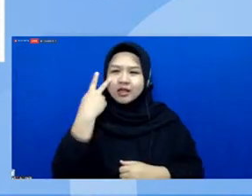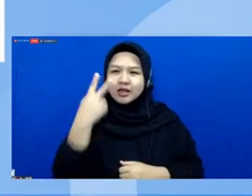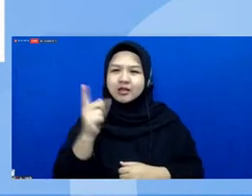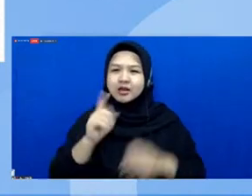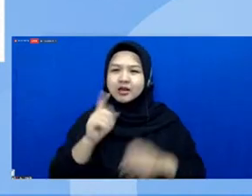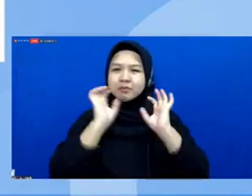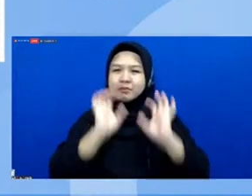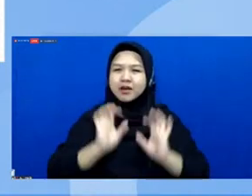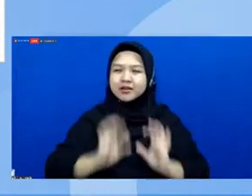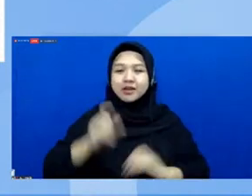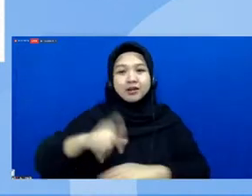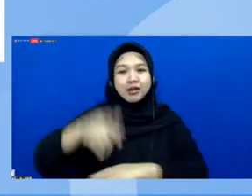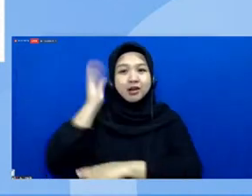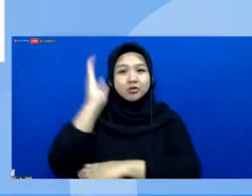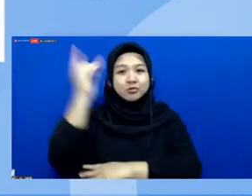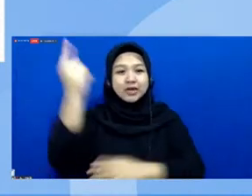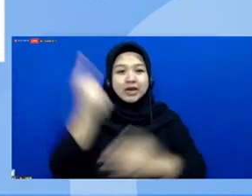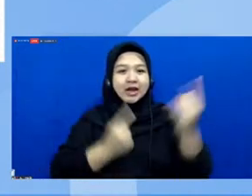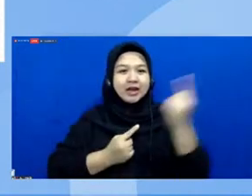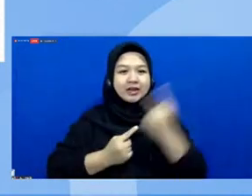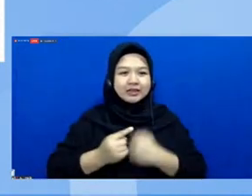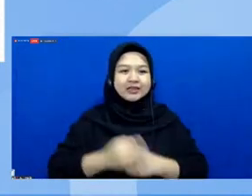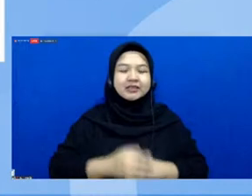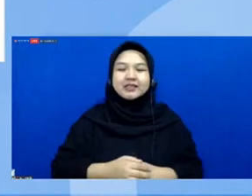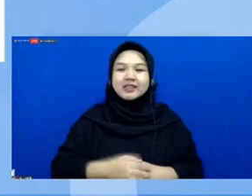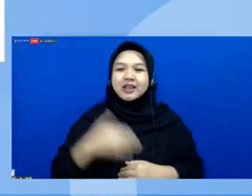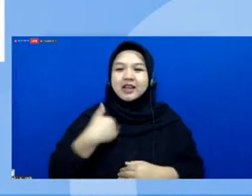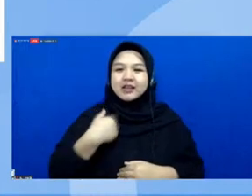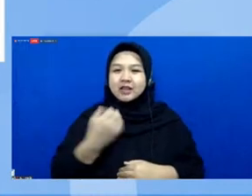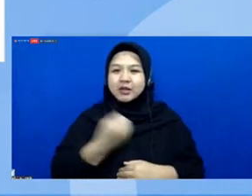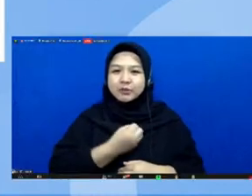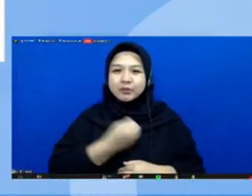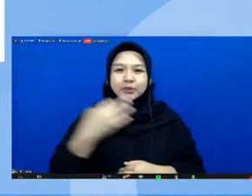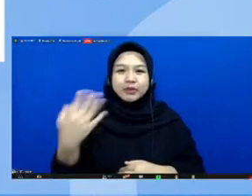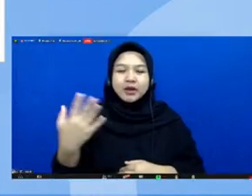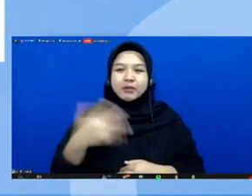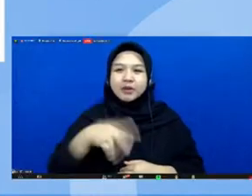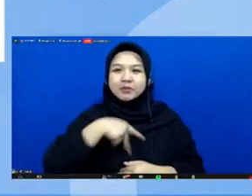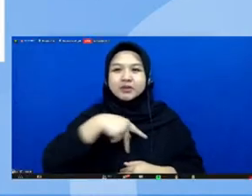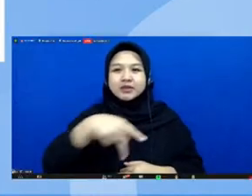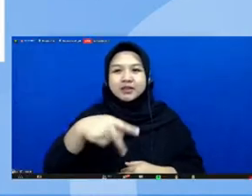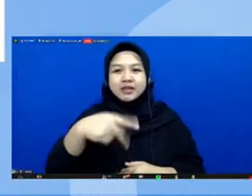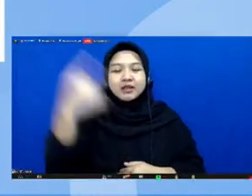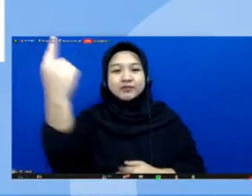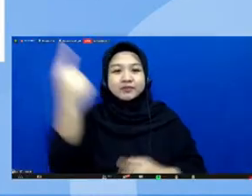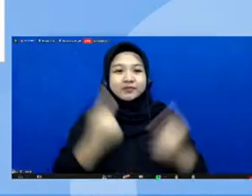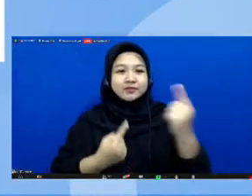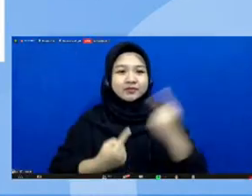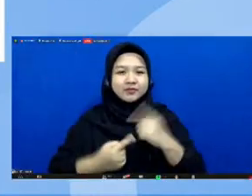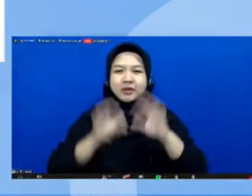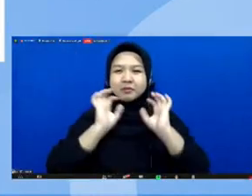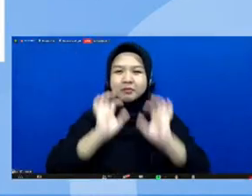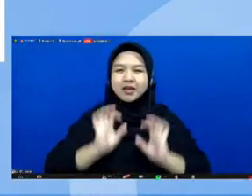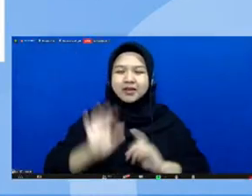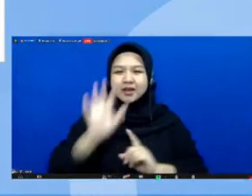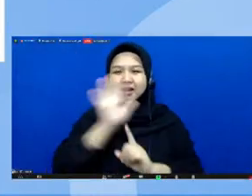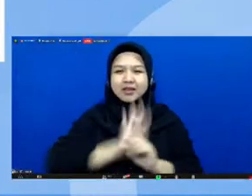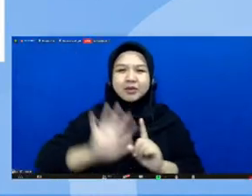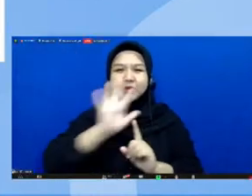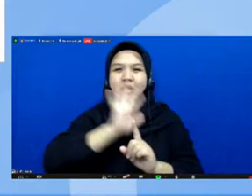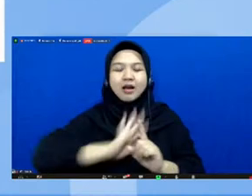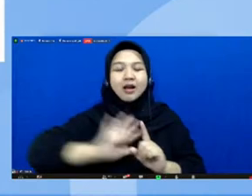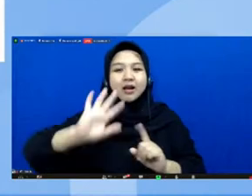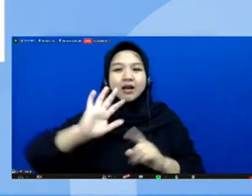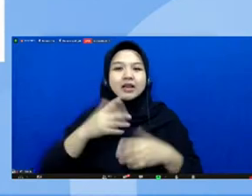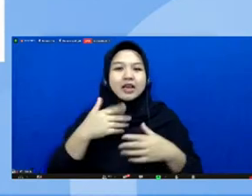sekali narasumber yang hadir di sini. Tak lupa juga ada beberapa peserta dan juga hadirin dari banyak sekali latar belakang dan juga kalangan yang juga